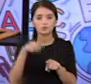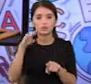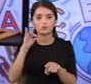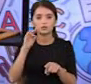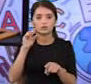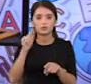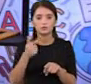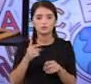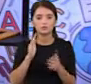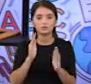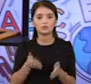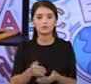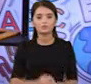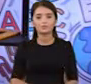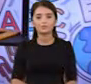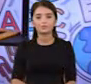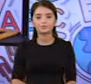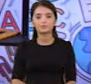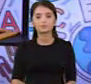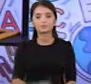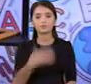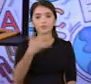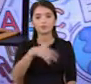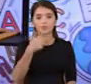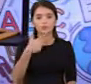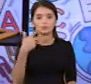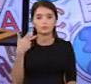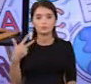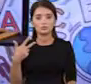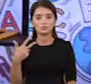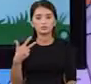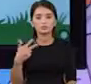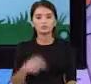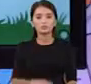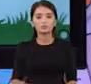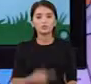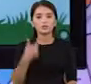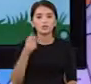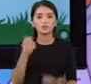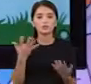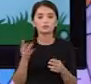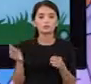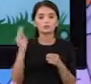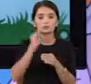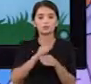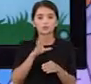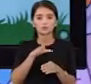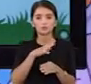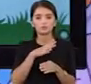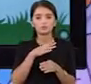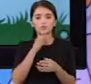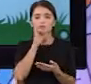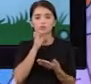tenglikka ega bo'ladi. 53 va 3 sonlarini ga qaysi amal ishorasini